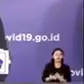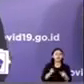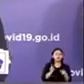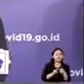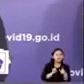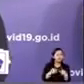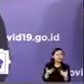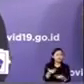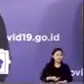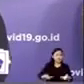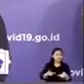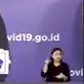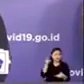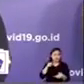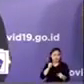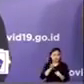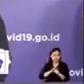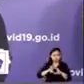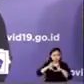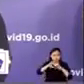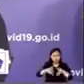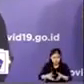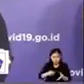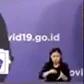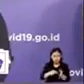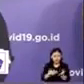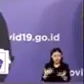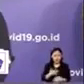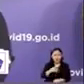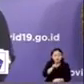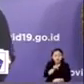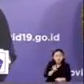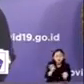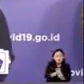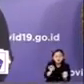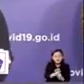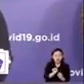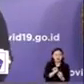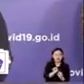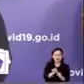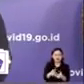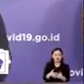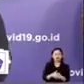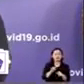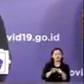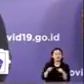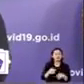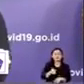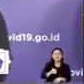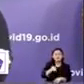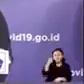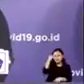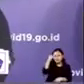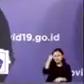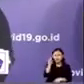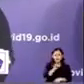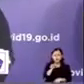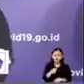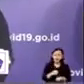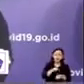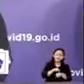di masa pandemi ini kita membutuhkan sesuatu yang emergency dan urgensi walaupun begitu tetapi kita masih mempertimbangkan